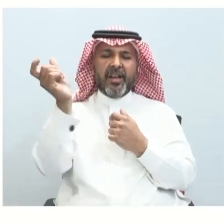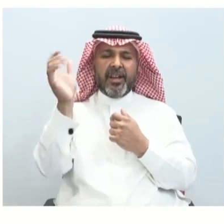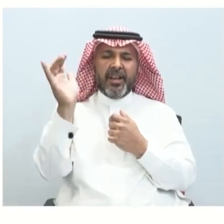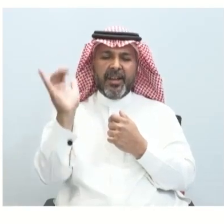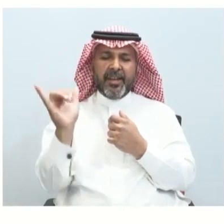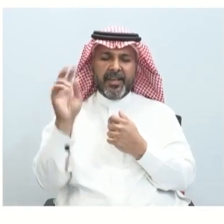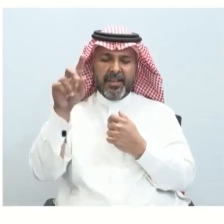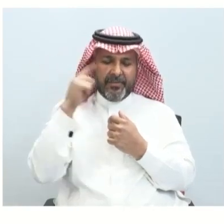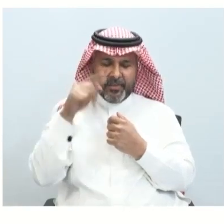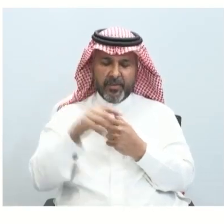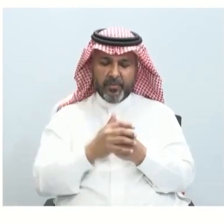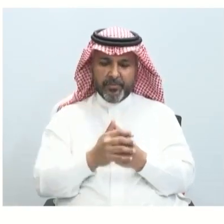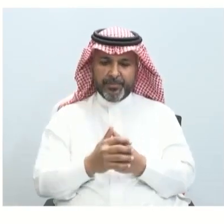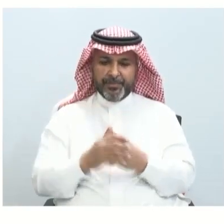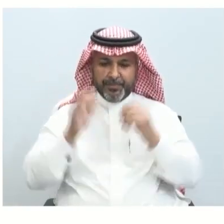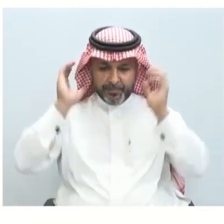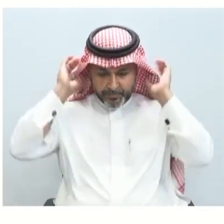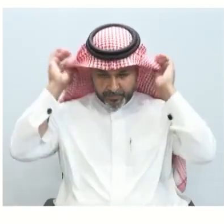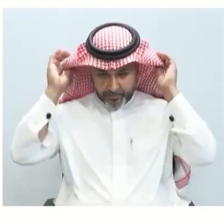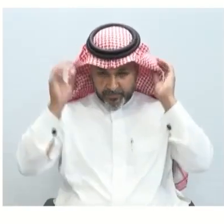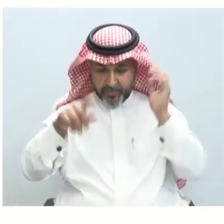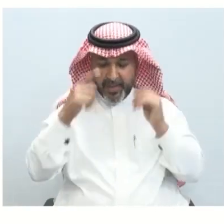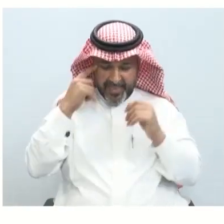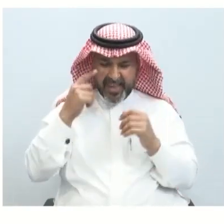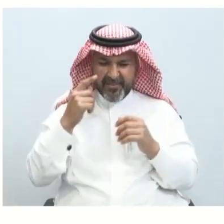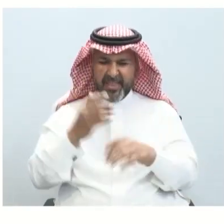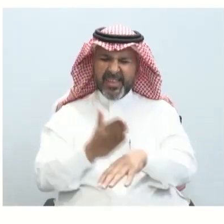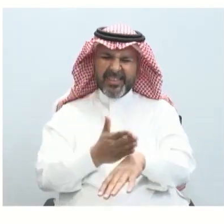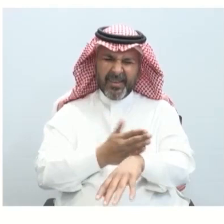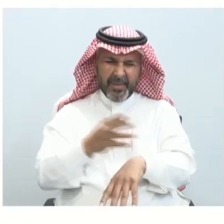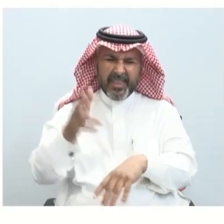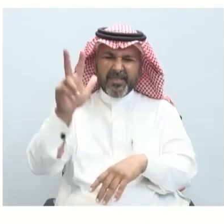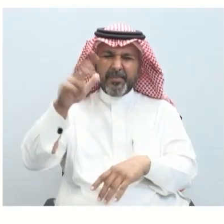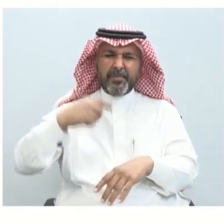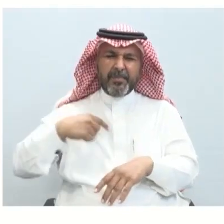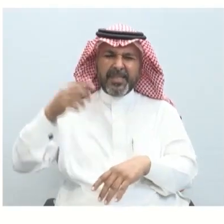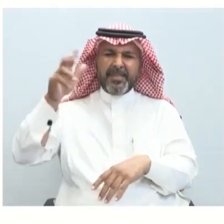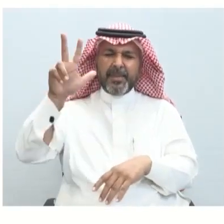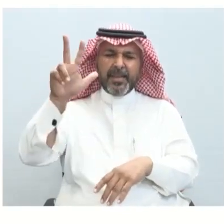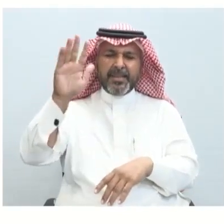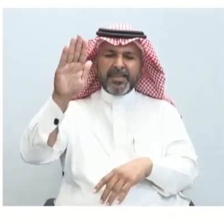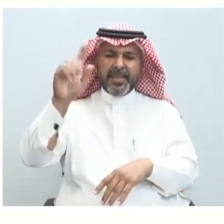تستجيب لتلف الدي ان اي الذي ينتج عن موت الخليه والصحيح هو الموت